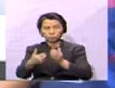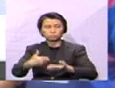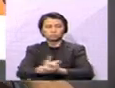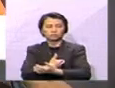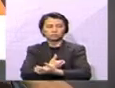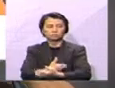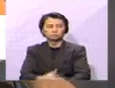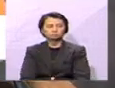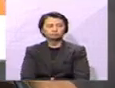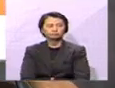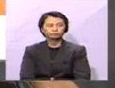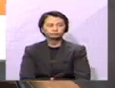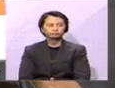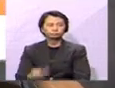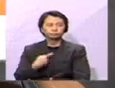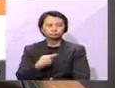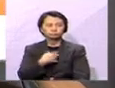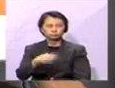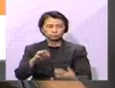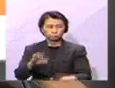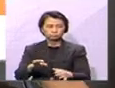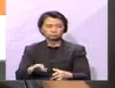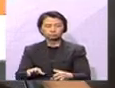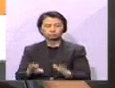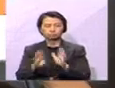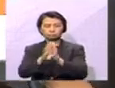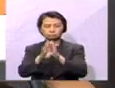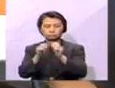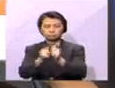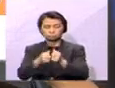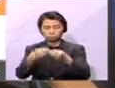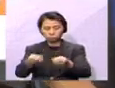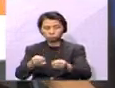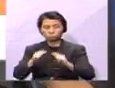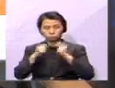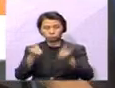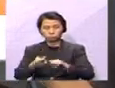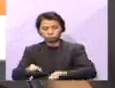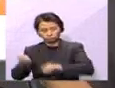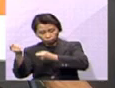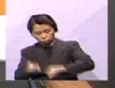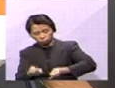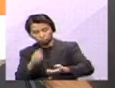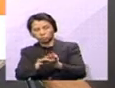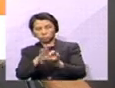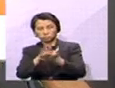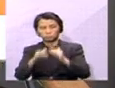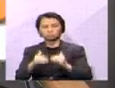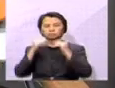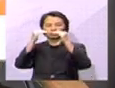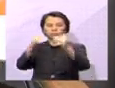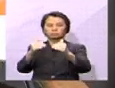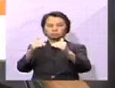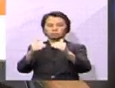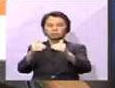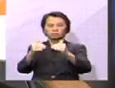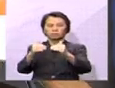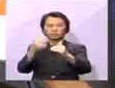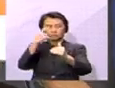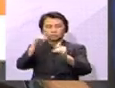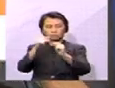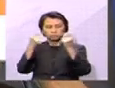hokiaysany kita dah buktikan dengan program thundb kita thund sekolah kita bawa naik ke peringkat